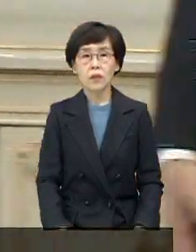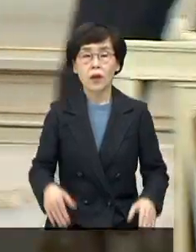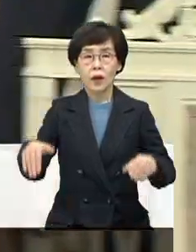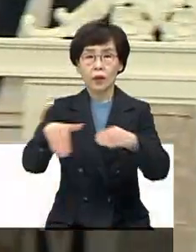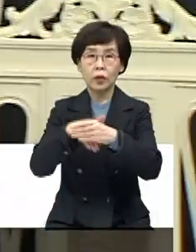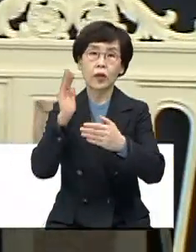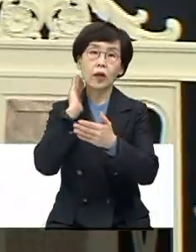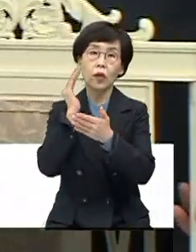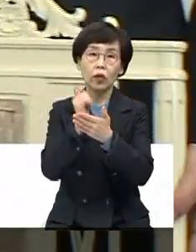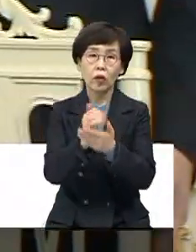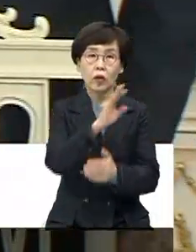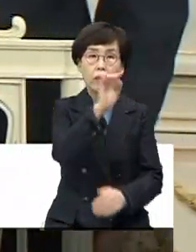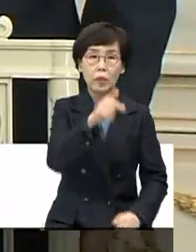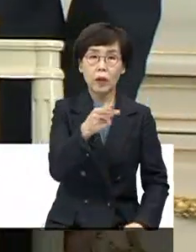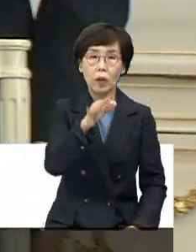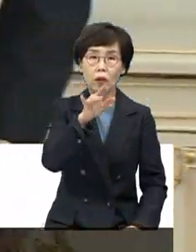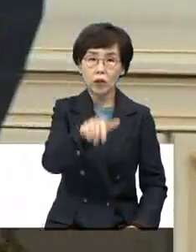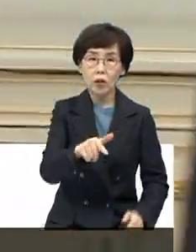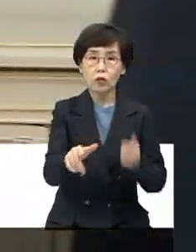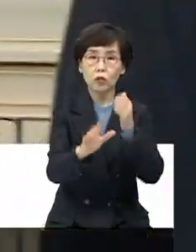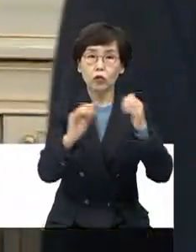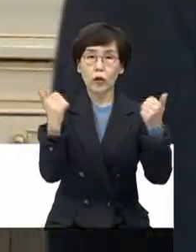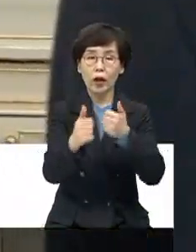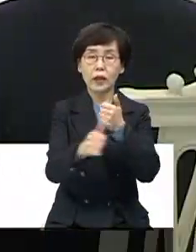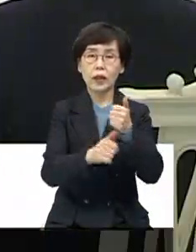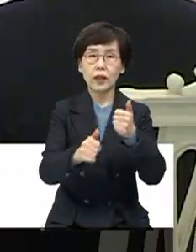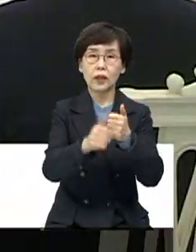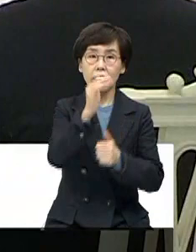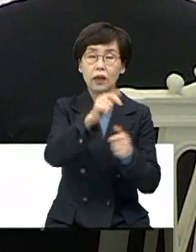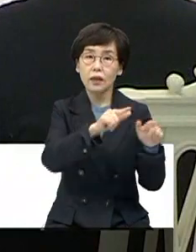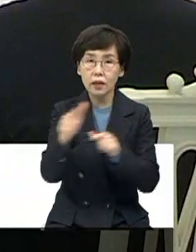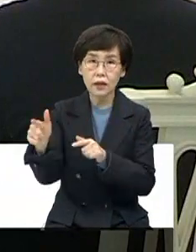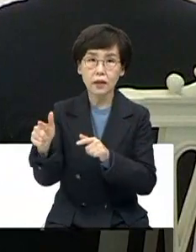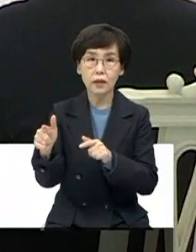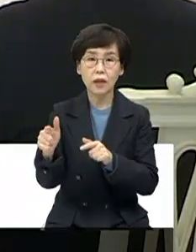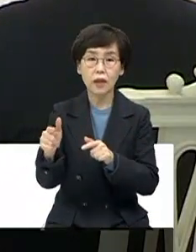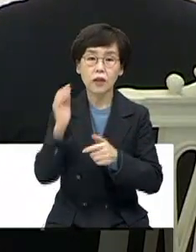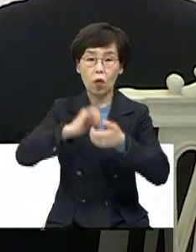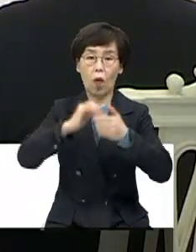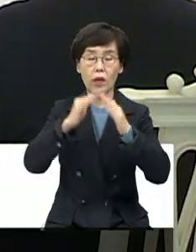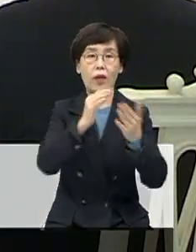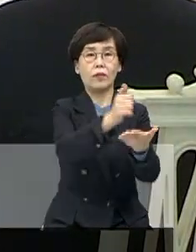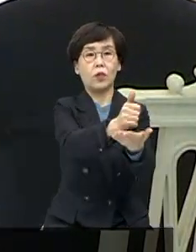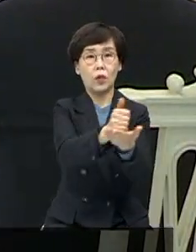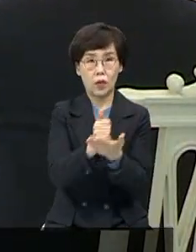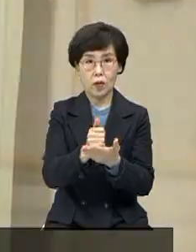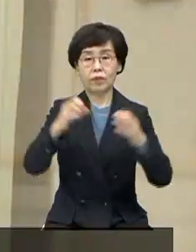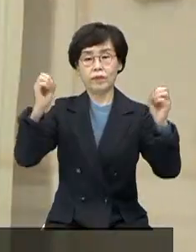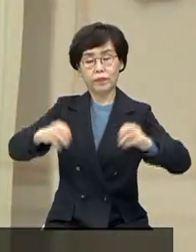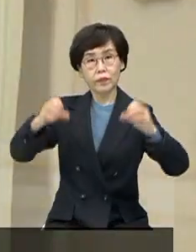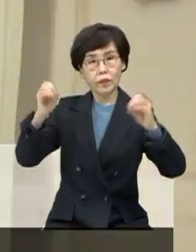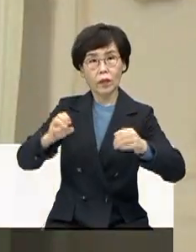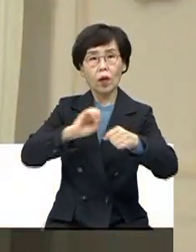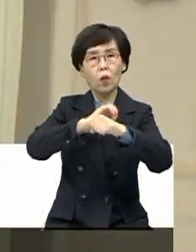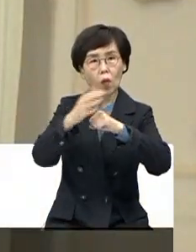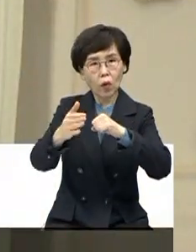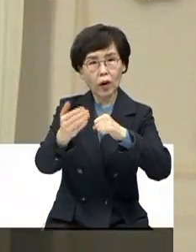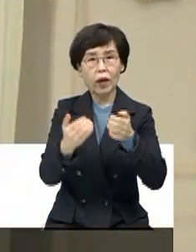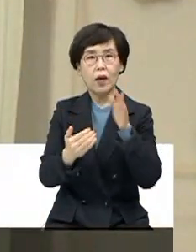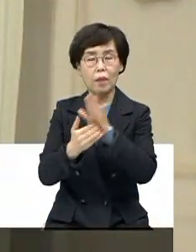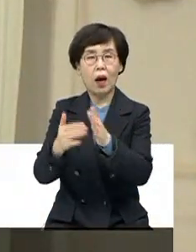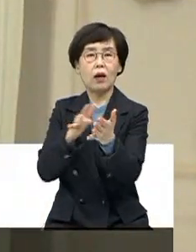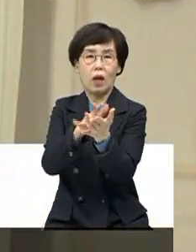문재인 대통령은 박병석 국회의장 등 5부 요인을 청와대로 초청해 간담회를 열고 코로나 백신 때문에 요즘